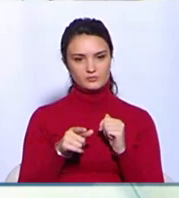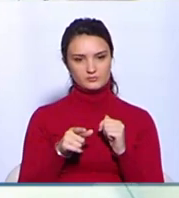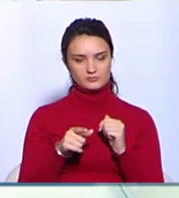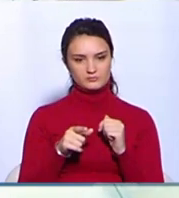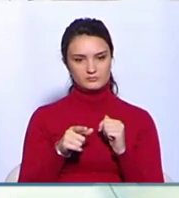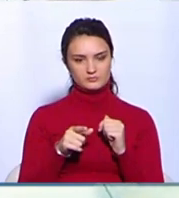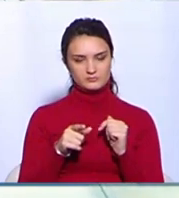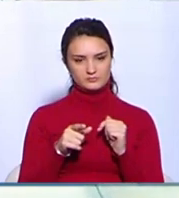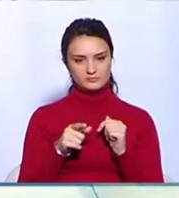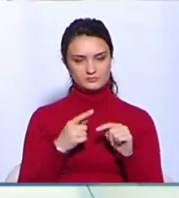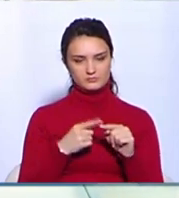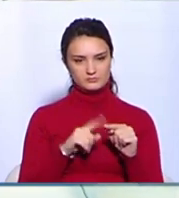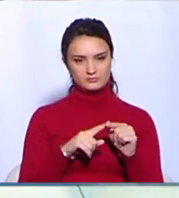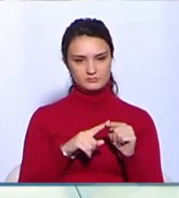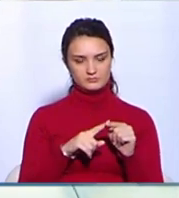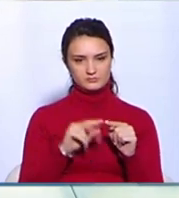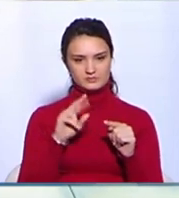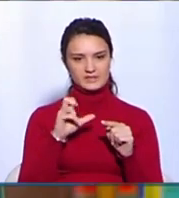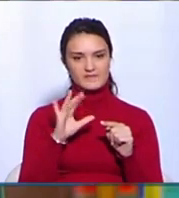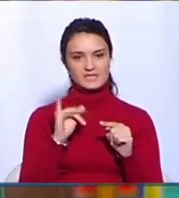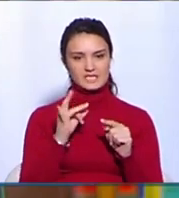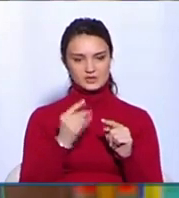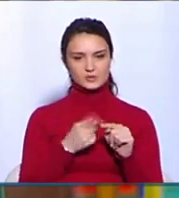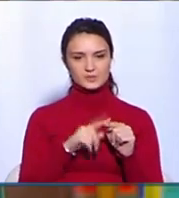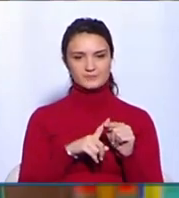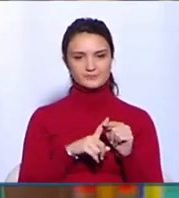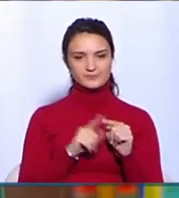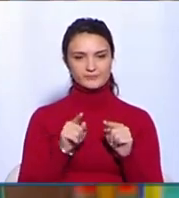სტატისტიკურ ერთეულთან შედარებით დევიაციური ქცევის, ანუ